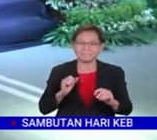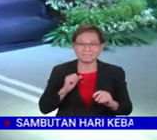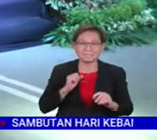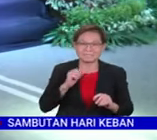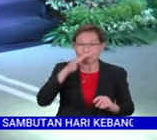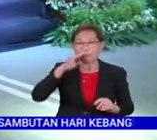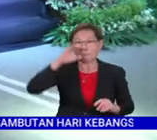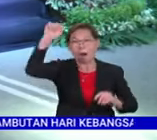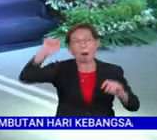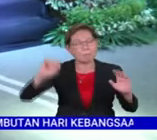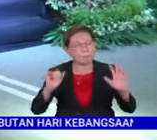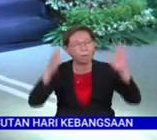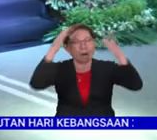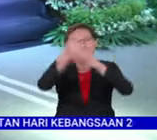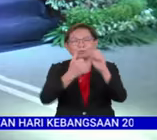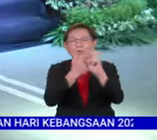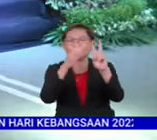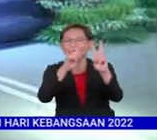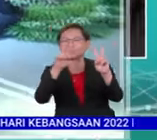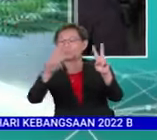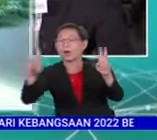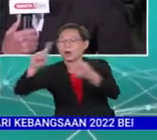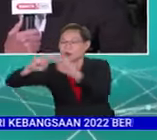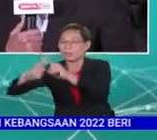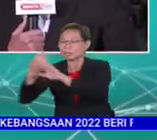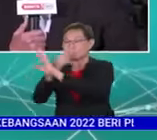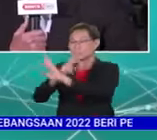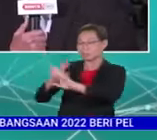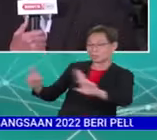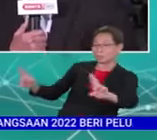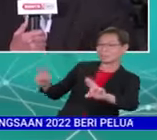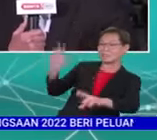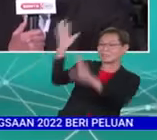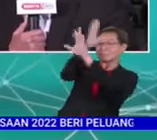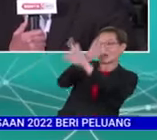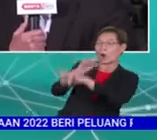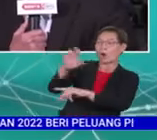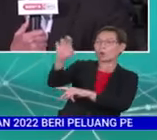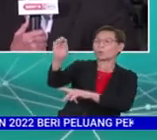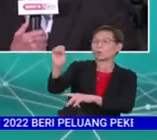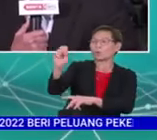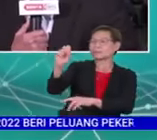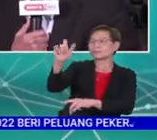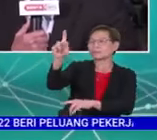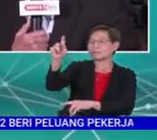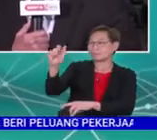terus kepada rakan di setugas saya yang sudah bersedia di Sarawak, Rosita Ampong. Silakan.